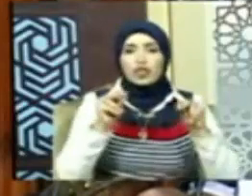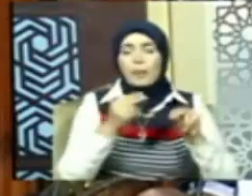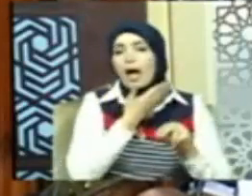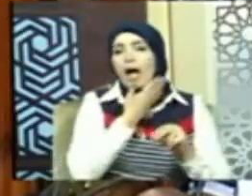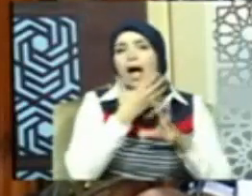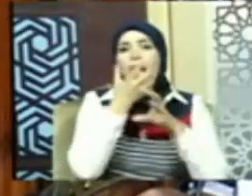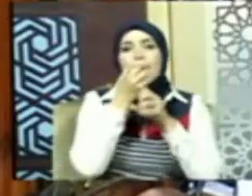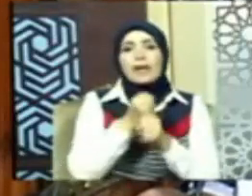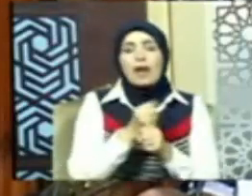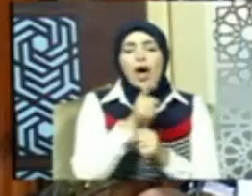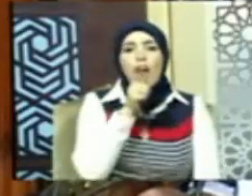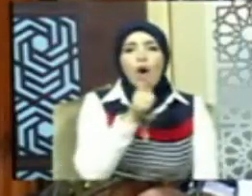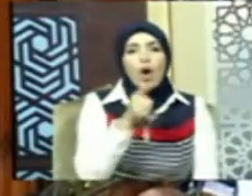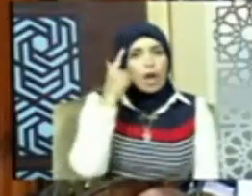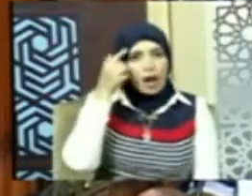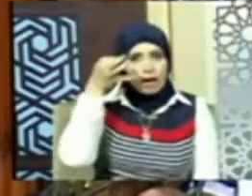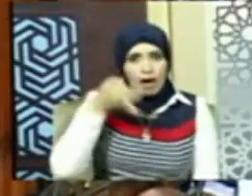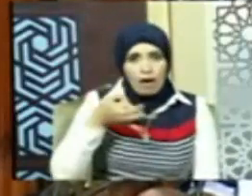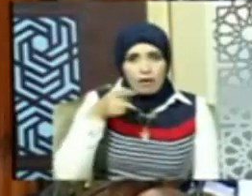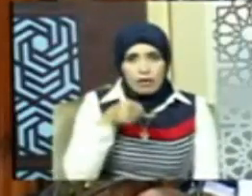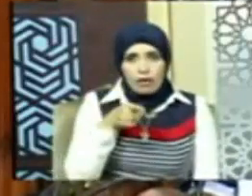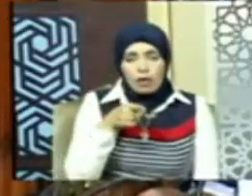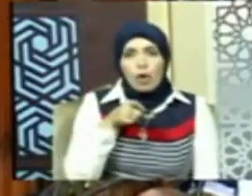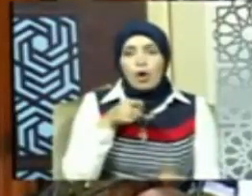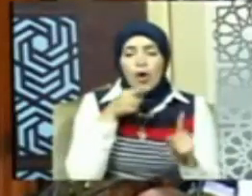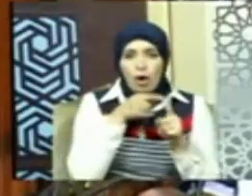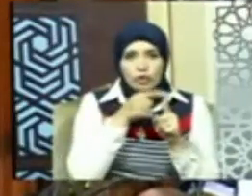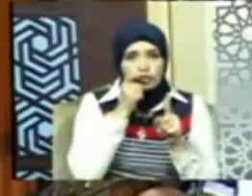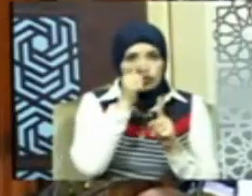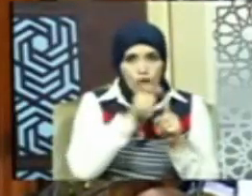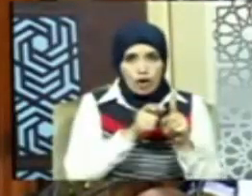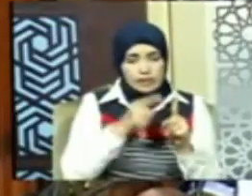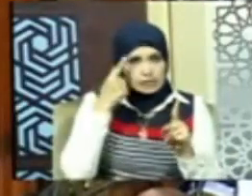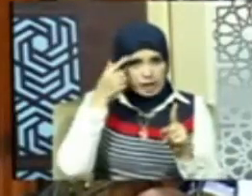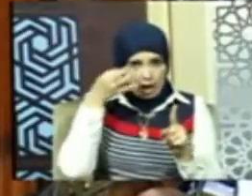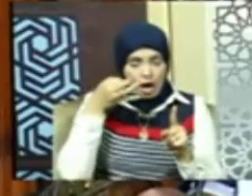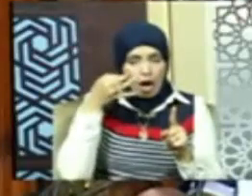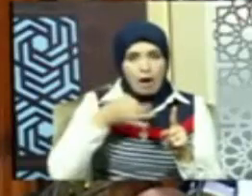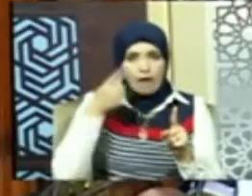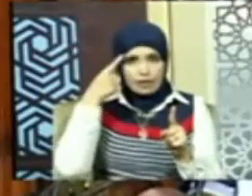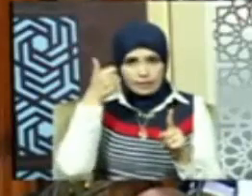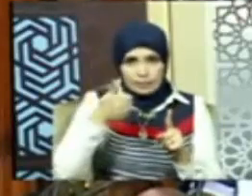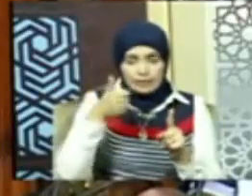العاقل هو من يفكر قبل أن يتكلم،